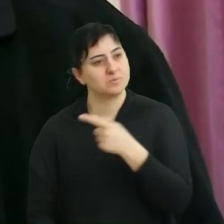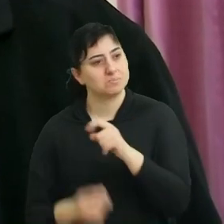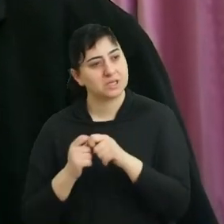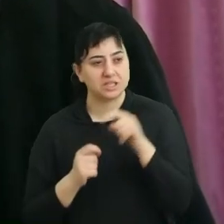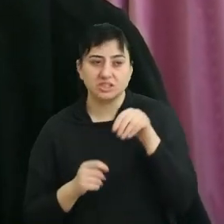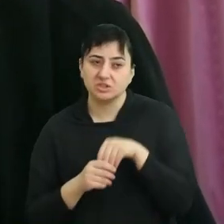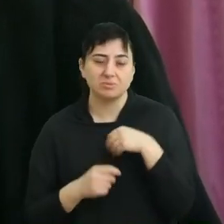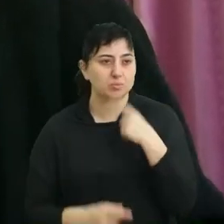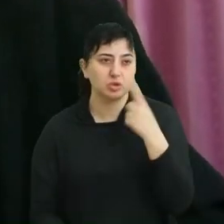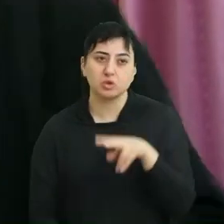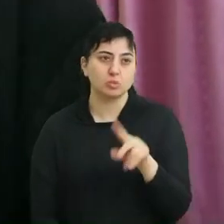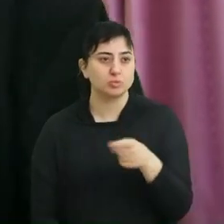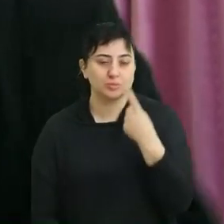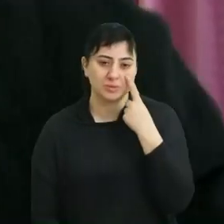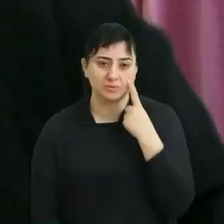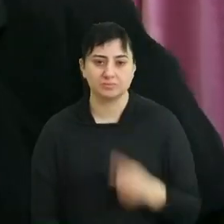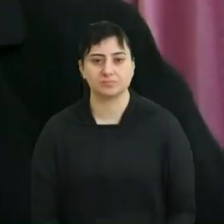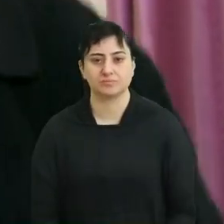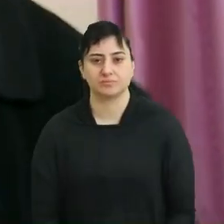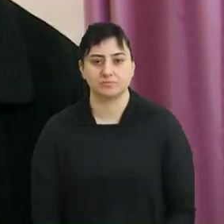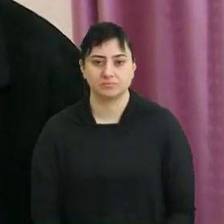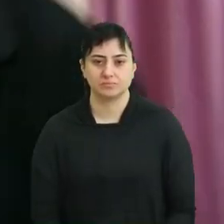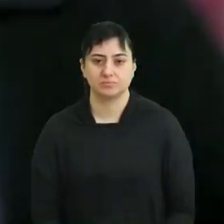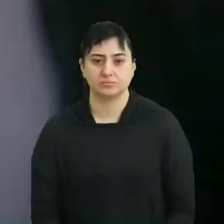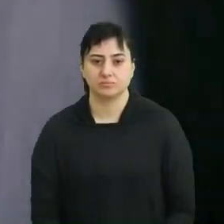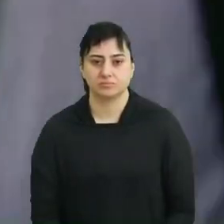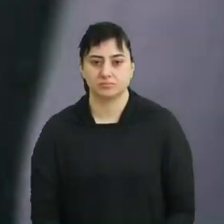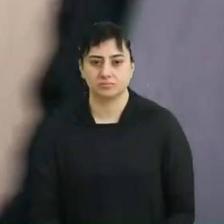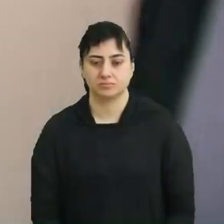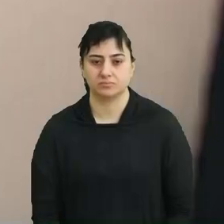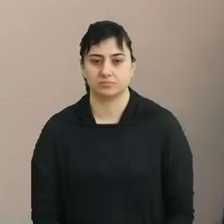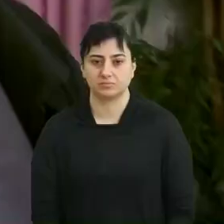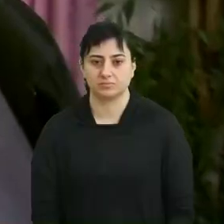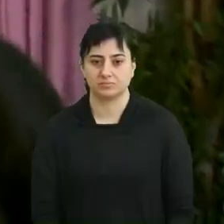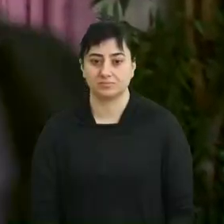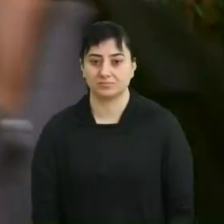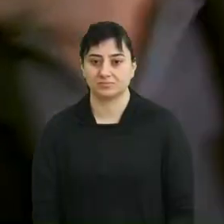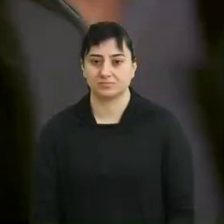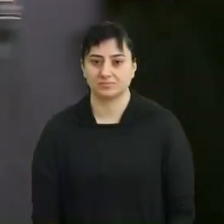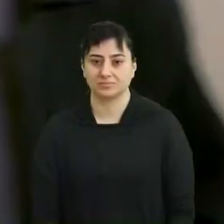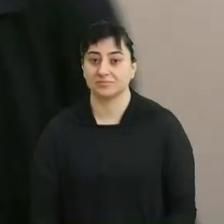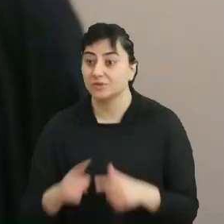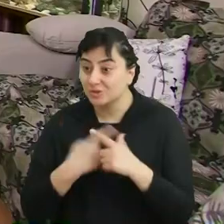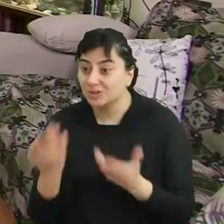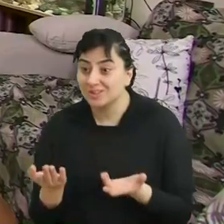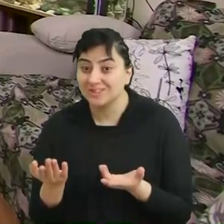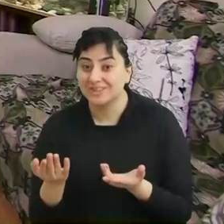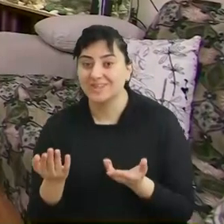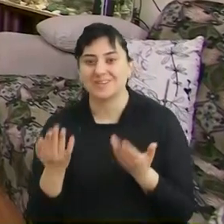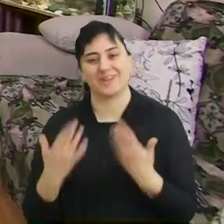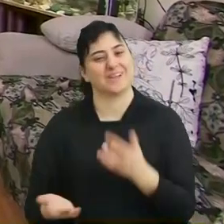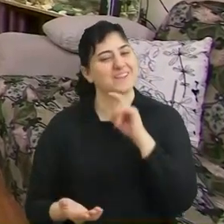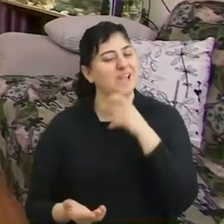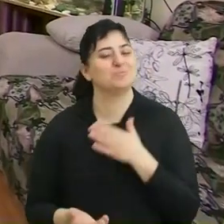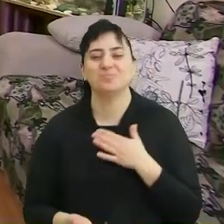yolunu bulacağız artık. Parayı cebine attığında Junior'ı gördü. Anam, Junior.